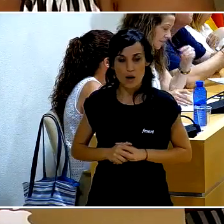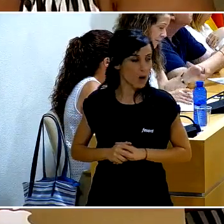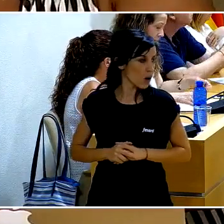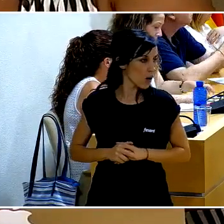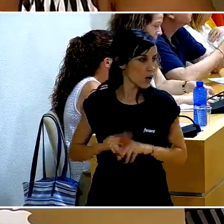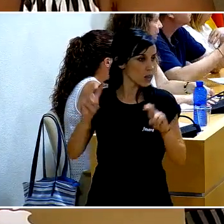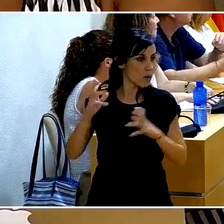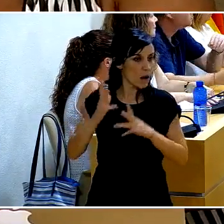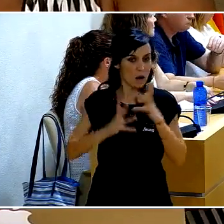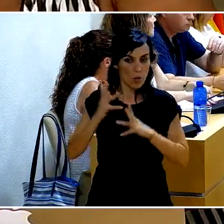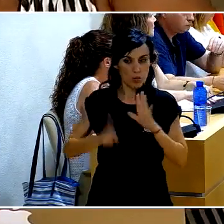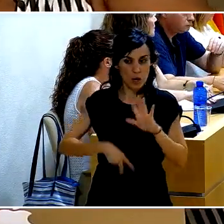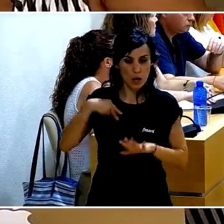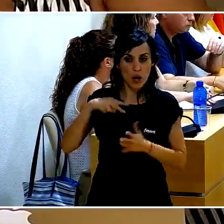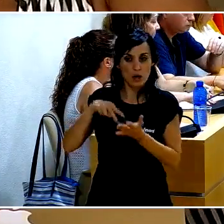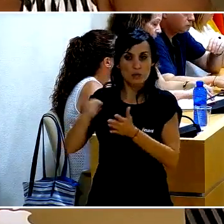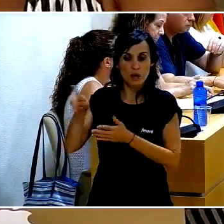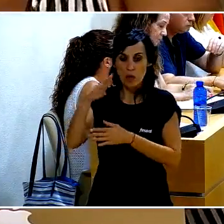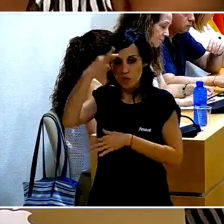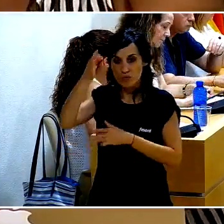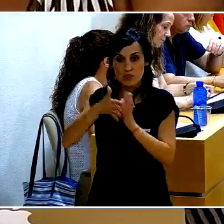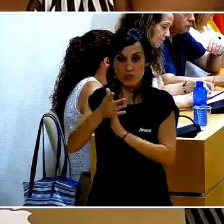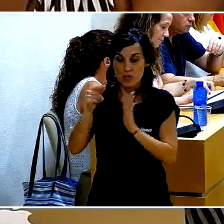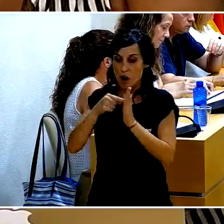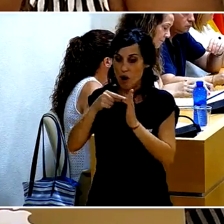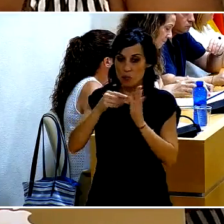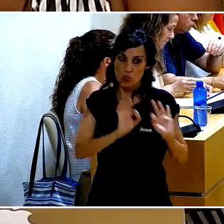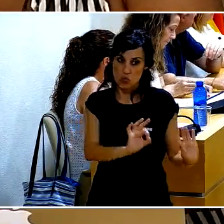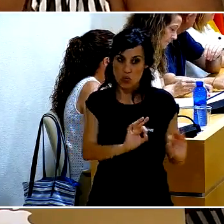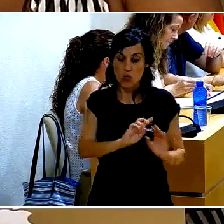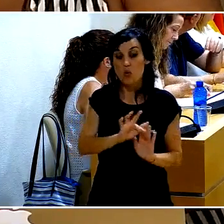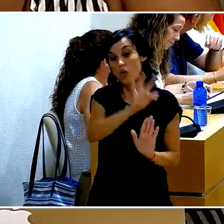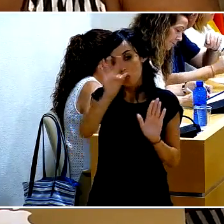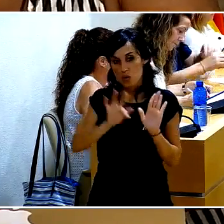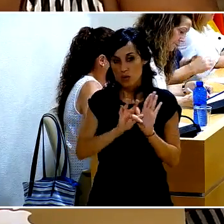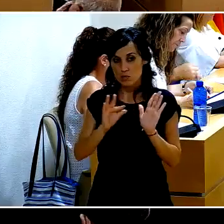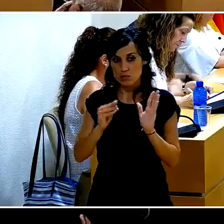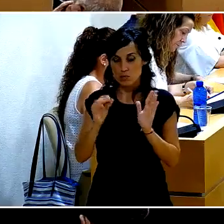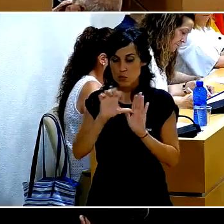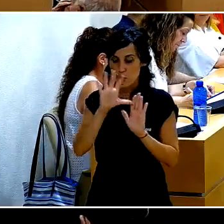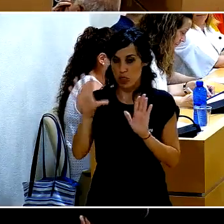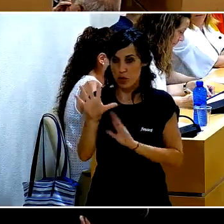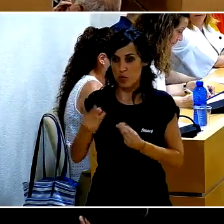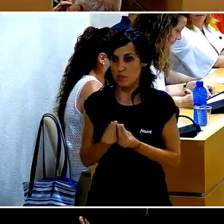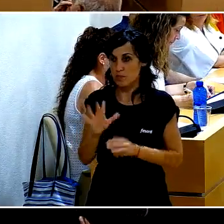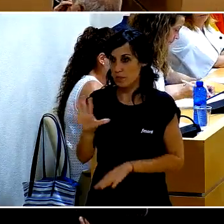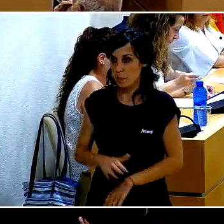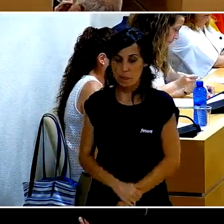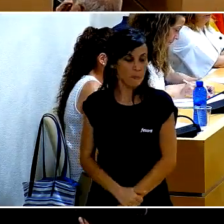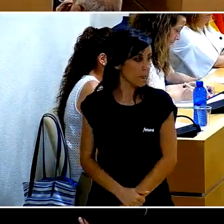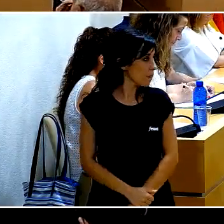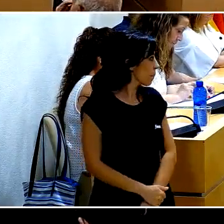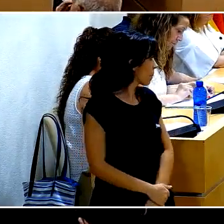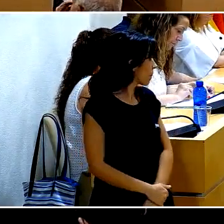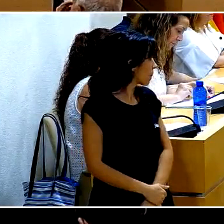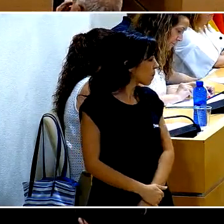general en exposició pública, aleshores ha de deixar aquest punt damunt de la taula i se passaria al punt número 5. Val? Però error,